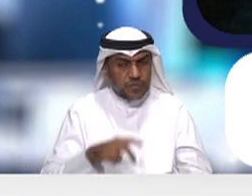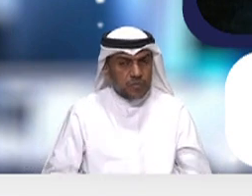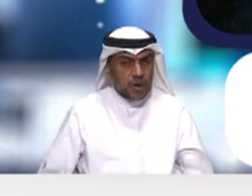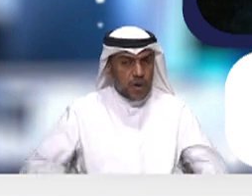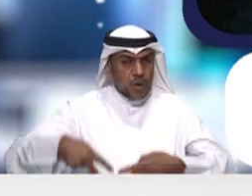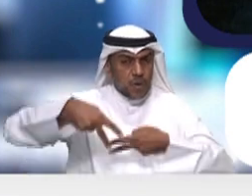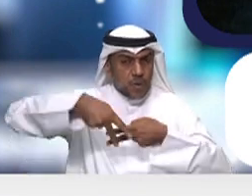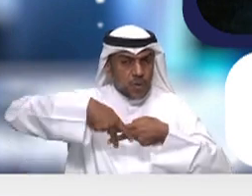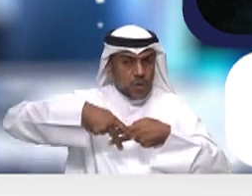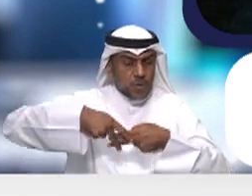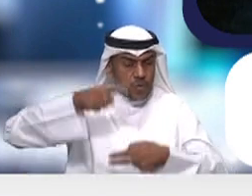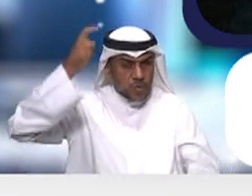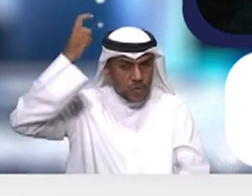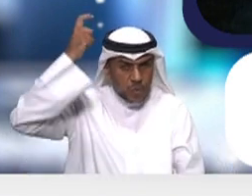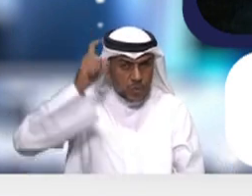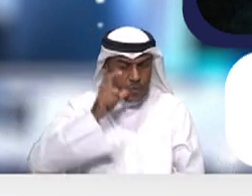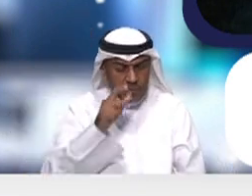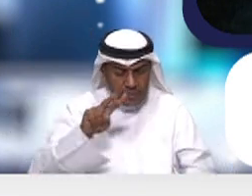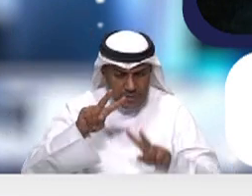وتغير المواقف،